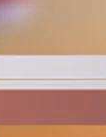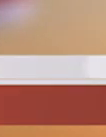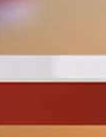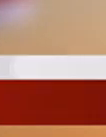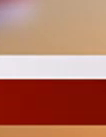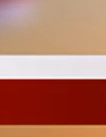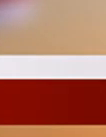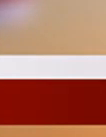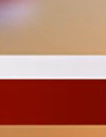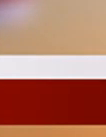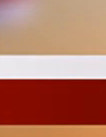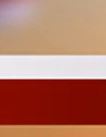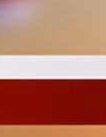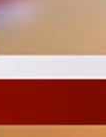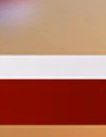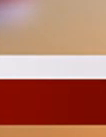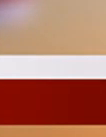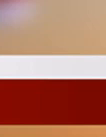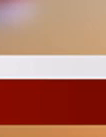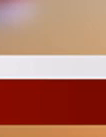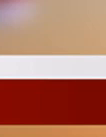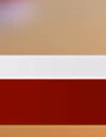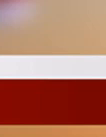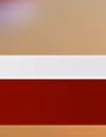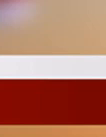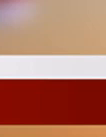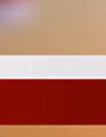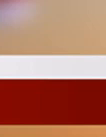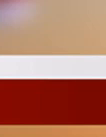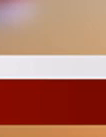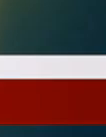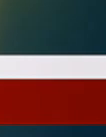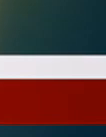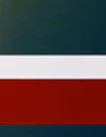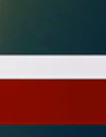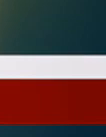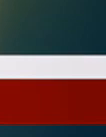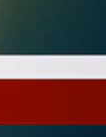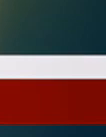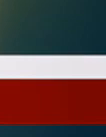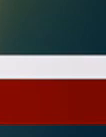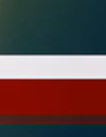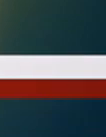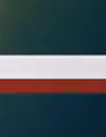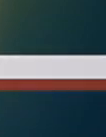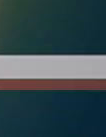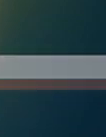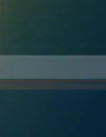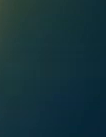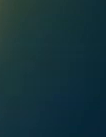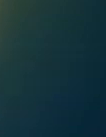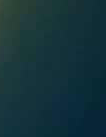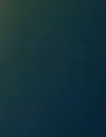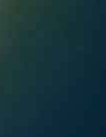Kejayaan Nicole buktikan kemampuan Malaysia lahirkan atlet berkaliber.